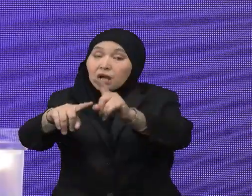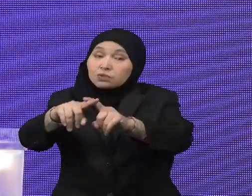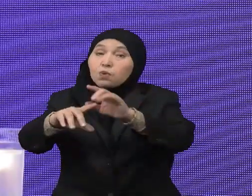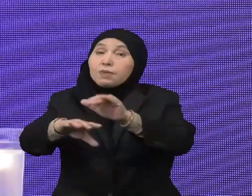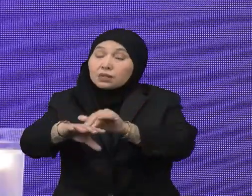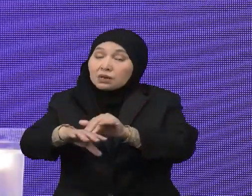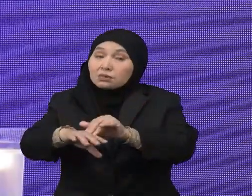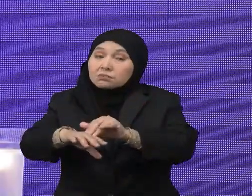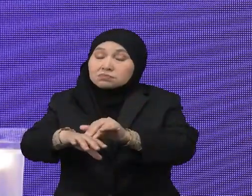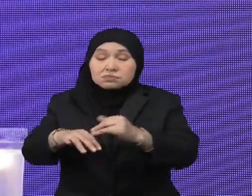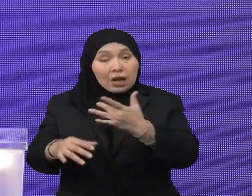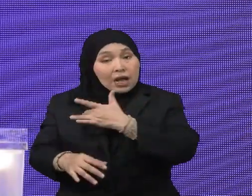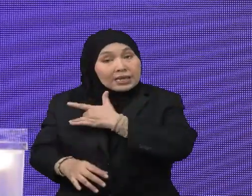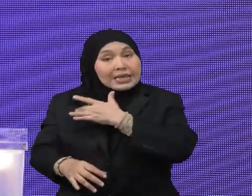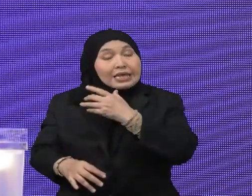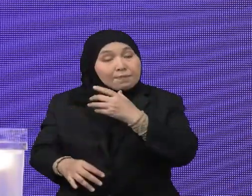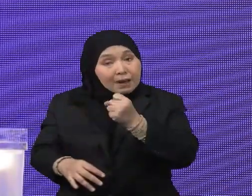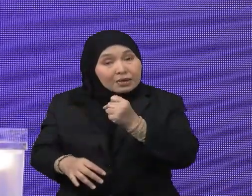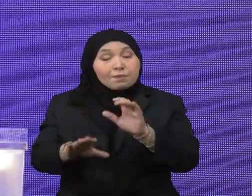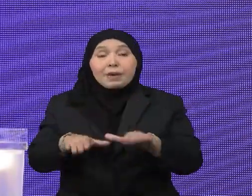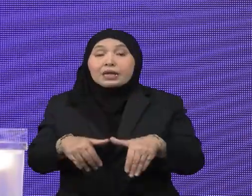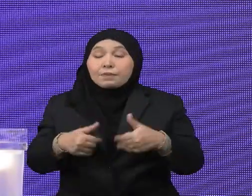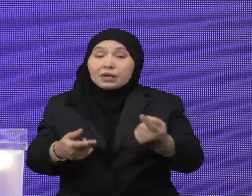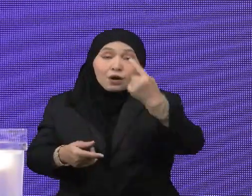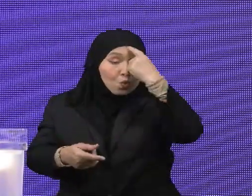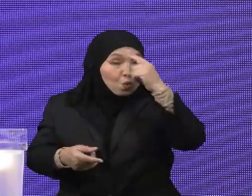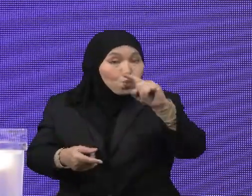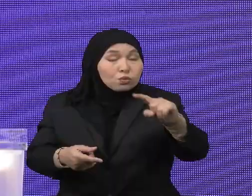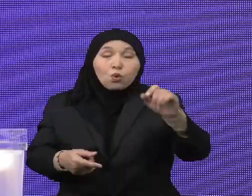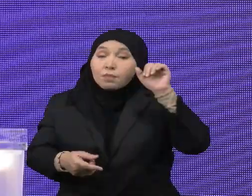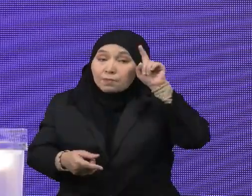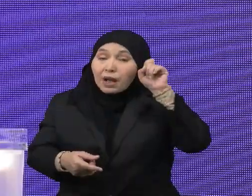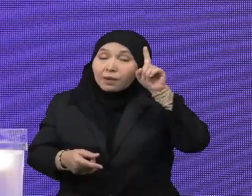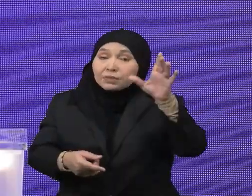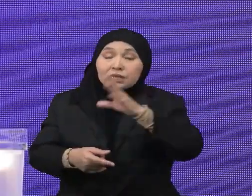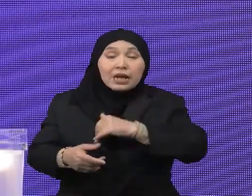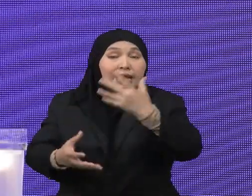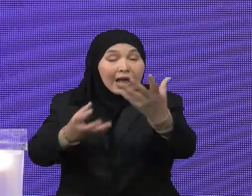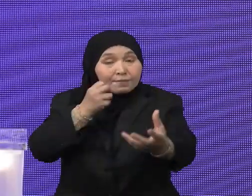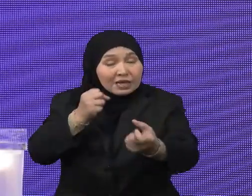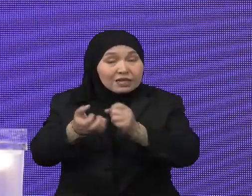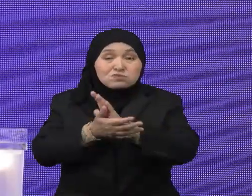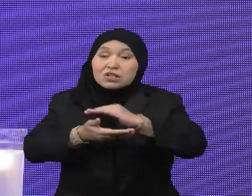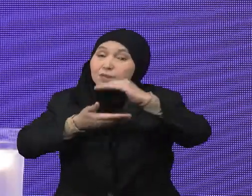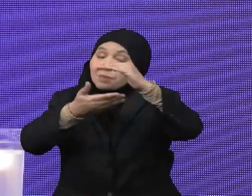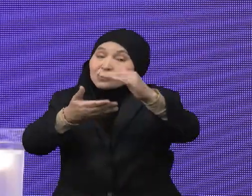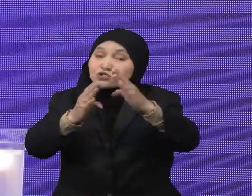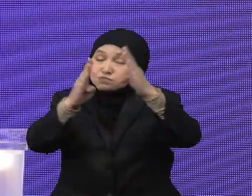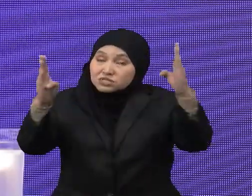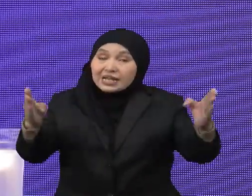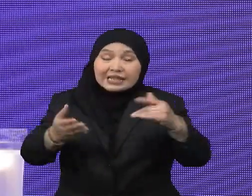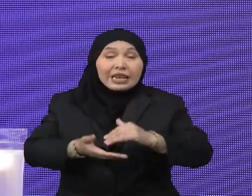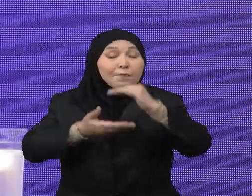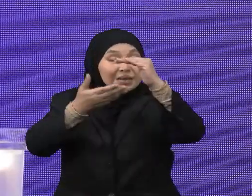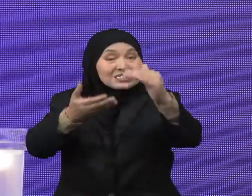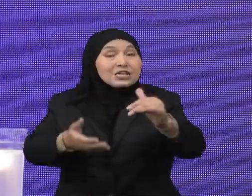kepada iman kepada Iman bagaimana untuk memahami dan mengambil ini sebagai mistis besar Nah inilah meses